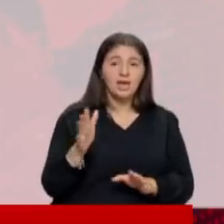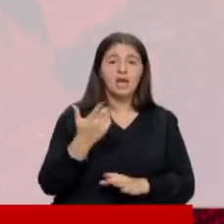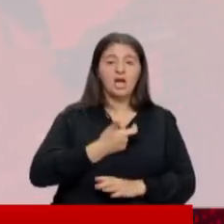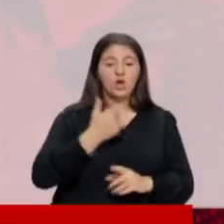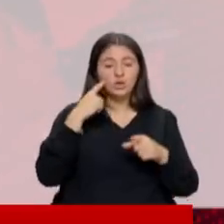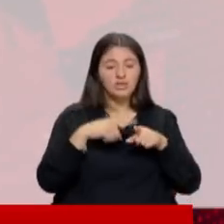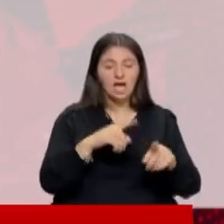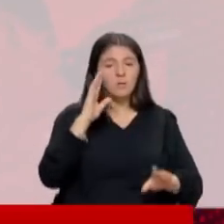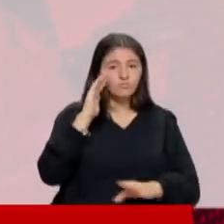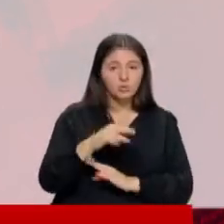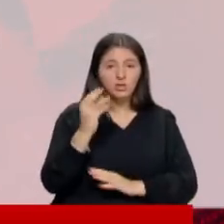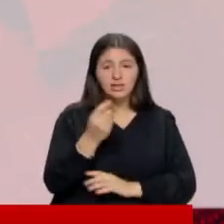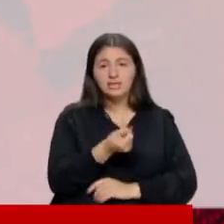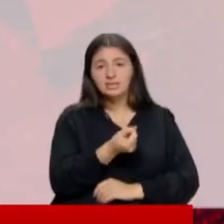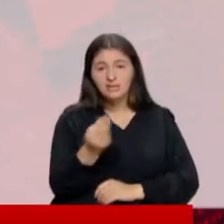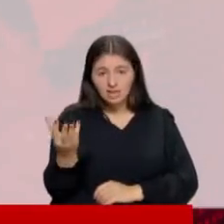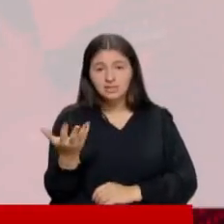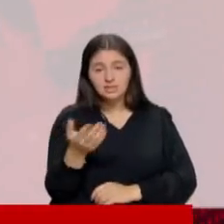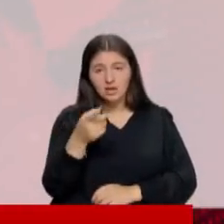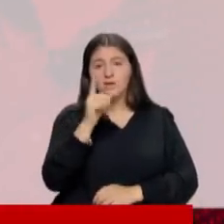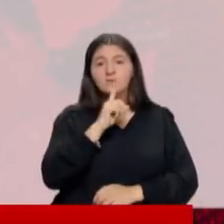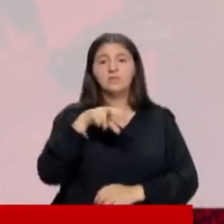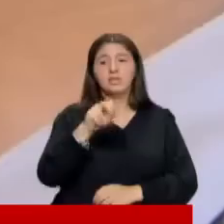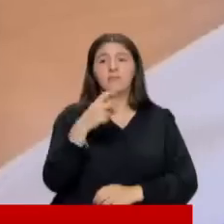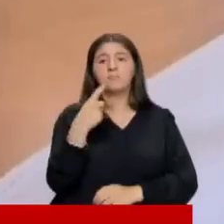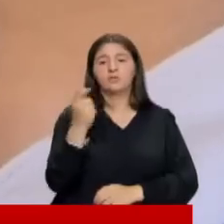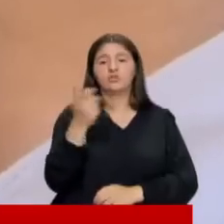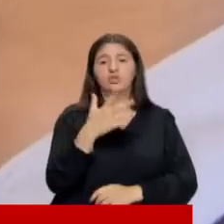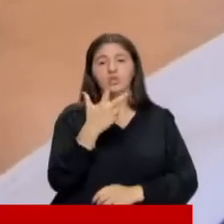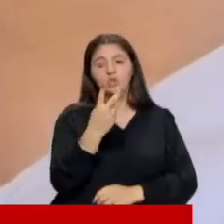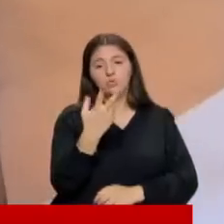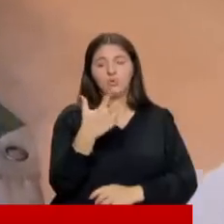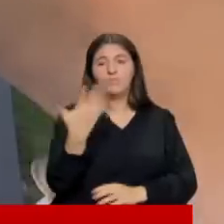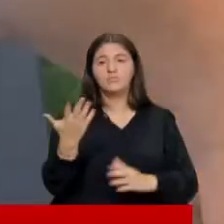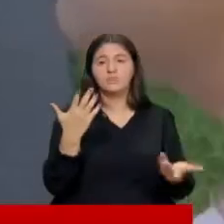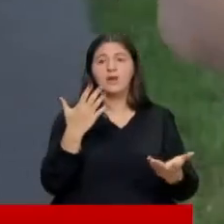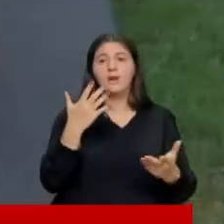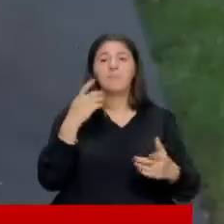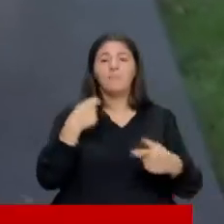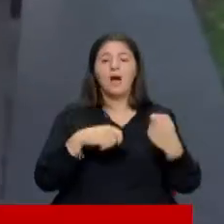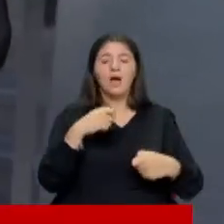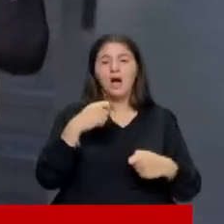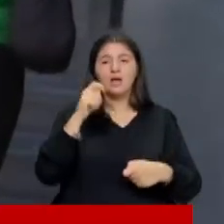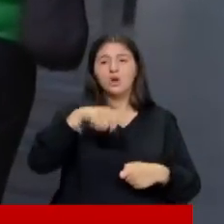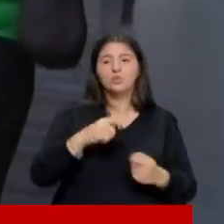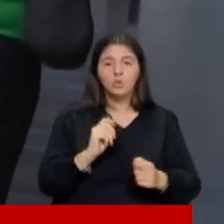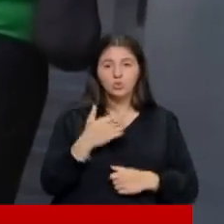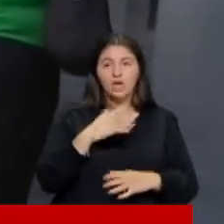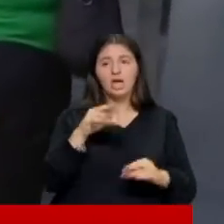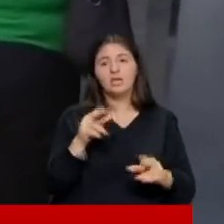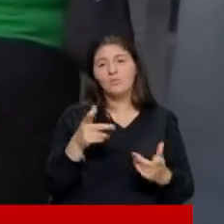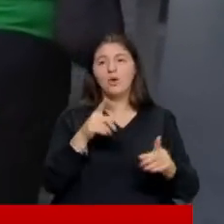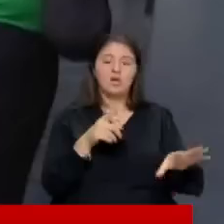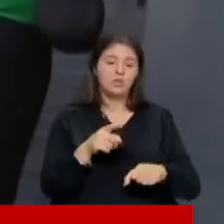yasal takipe düşenlerin sayısı 180.000 kişi 2-3 tane farklı bankanın kartını kullanıyoruz işte herkes